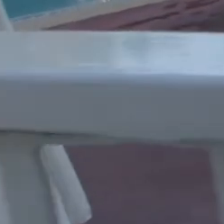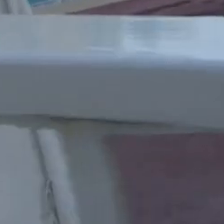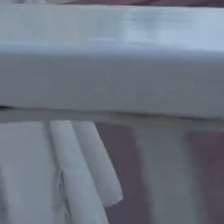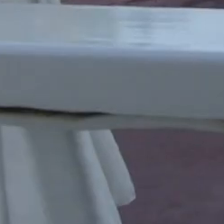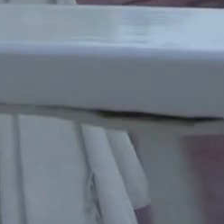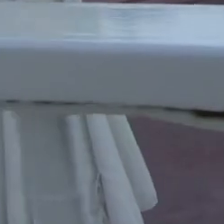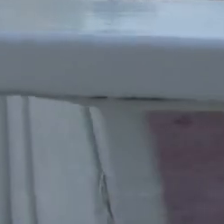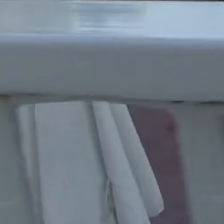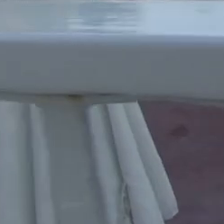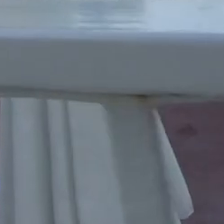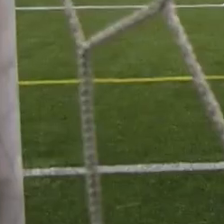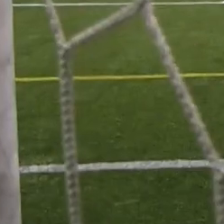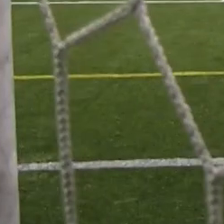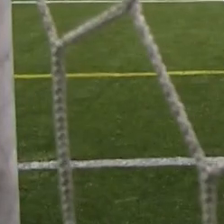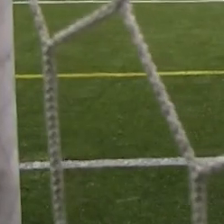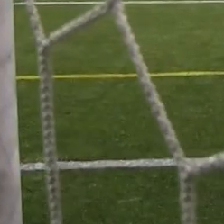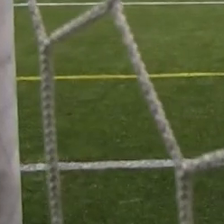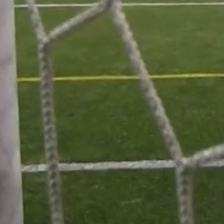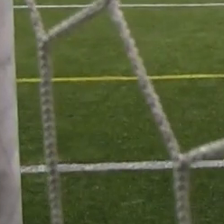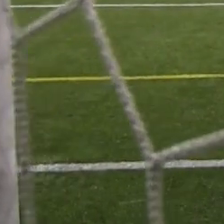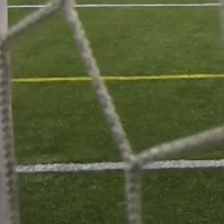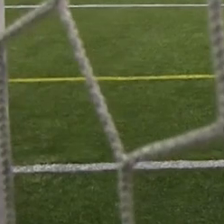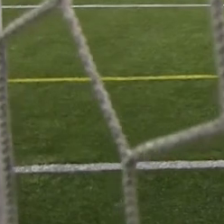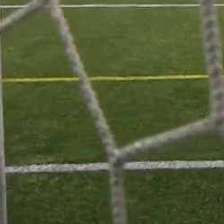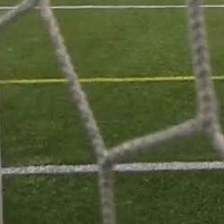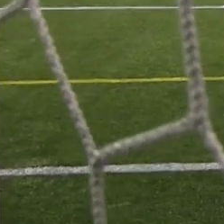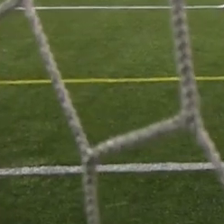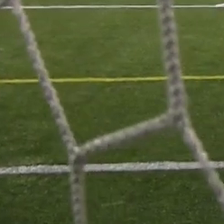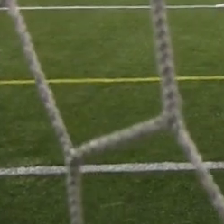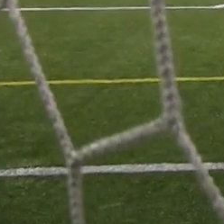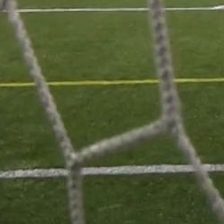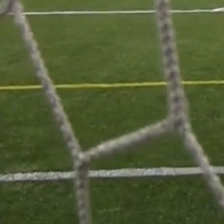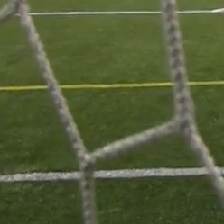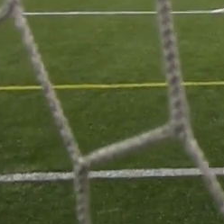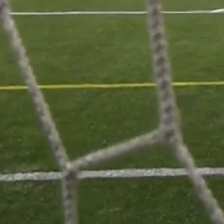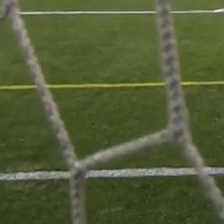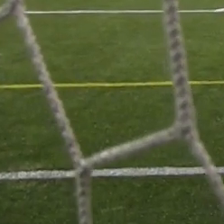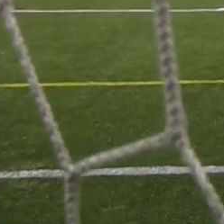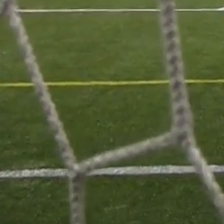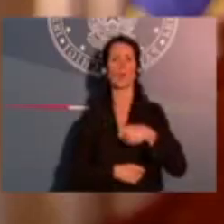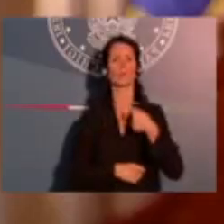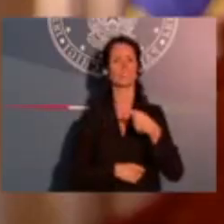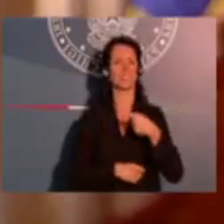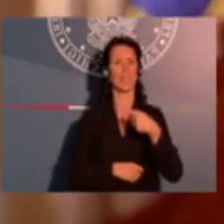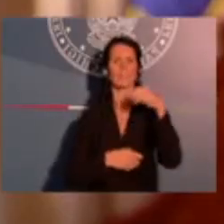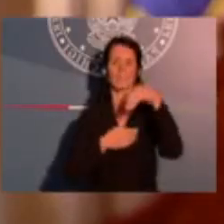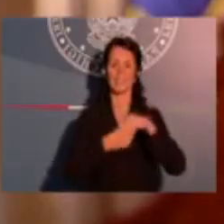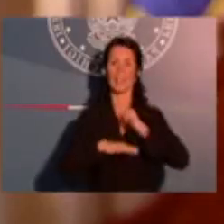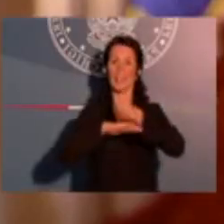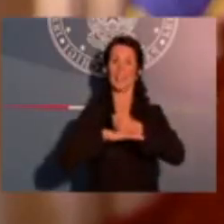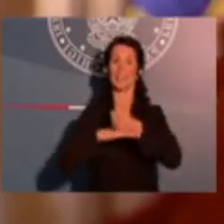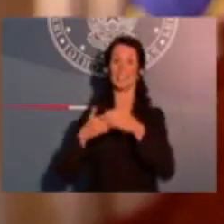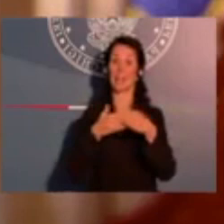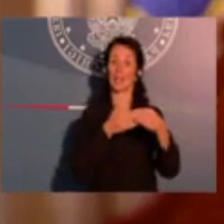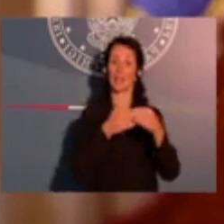sportiva di base l'attività motoria in genere svolte all'aperto presso centri e circoli sportivi pubblici e privati sono consentite nel